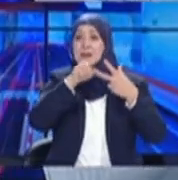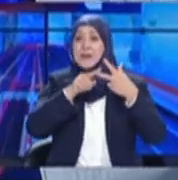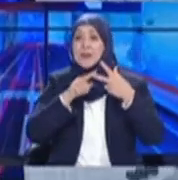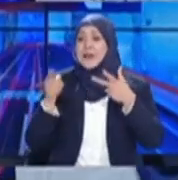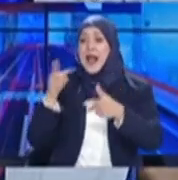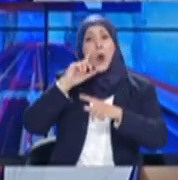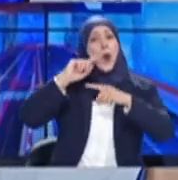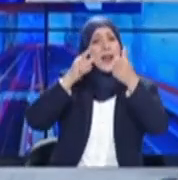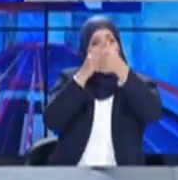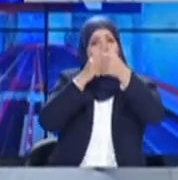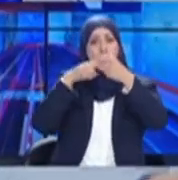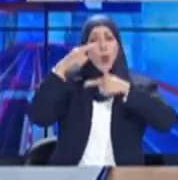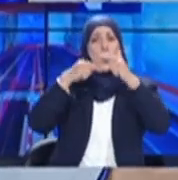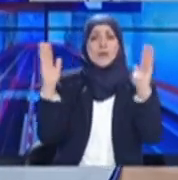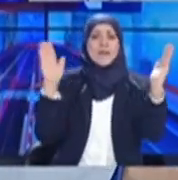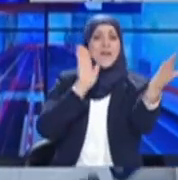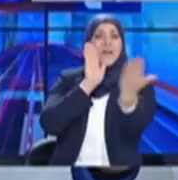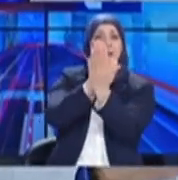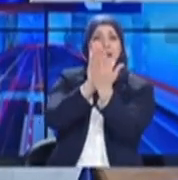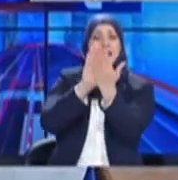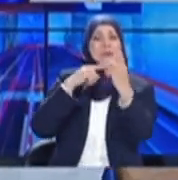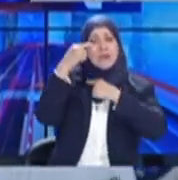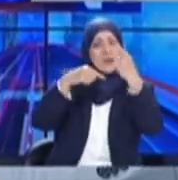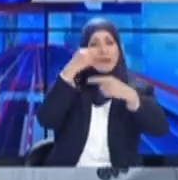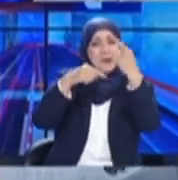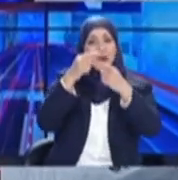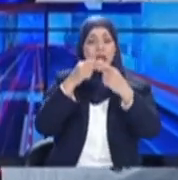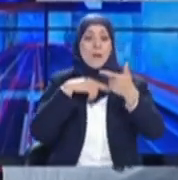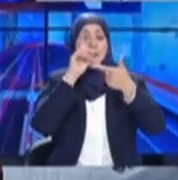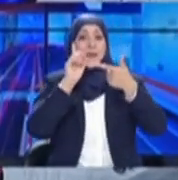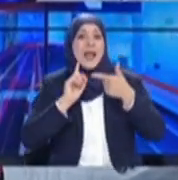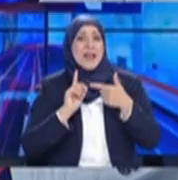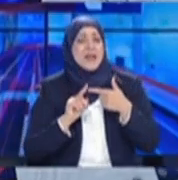كل يوم ثم هناك مطلب اخر هو